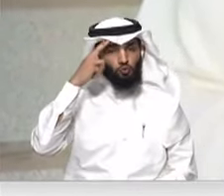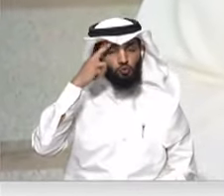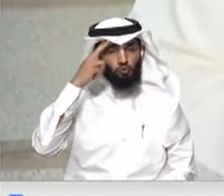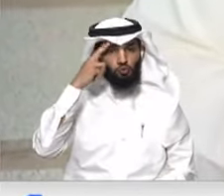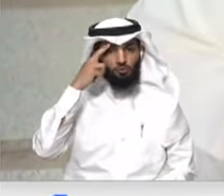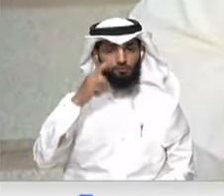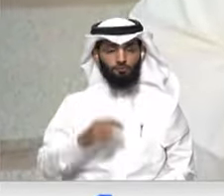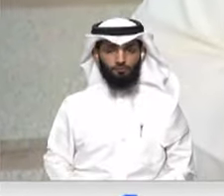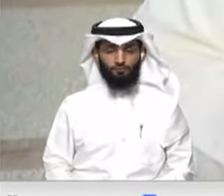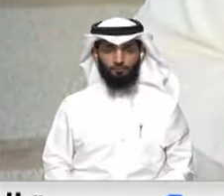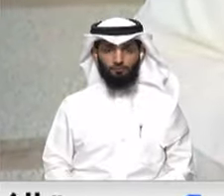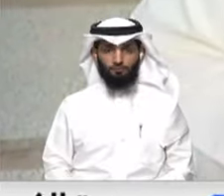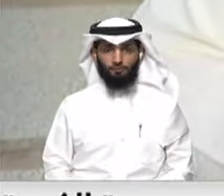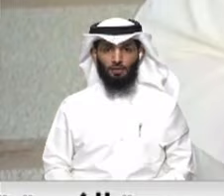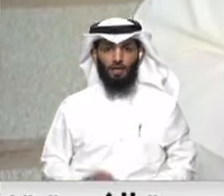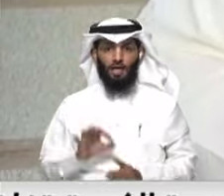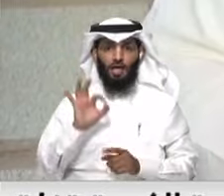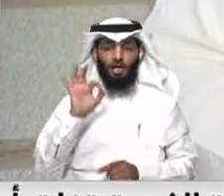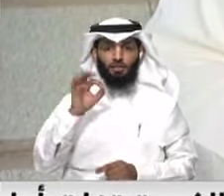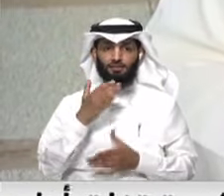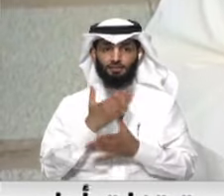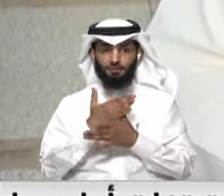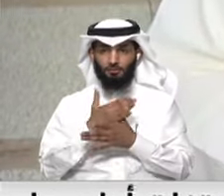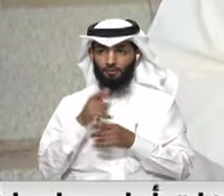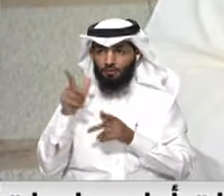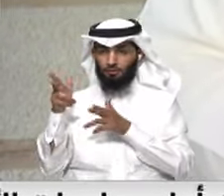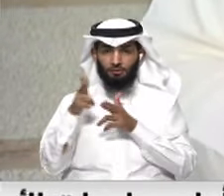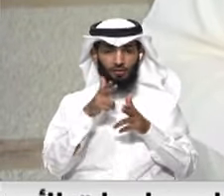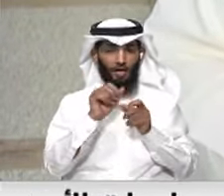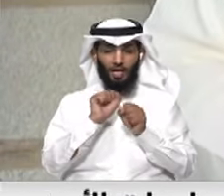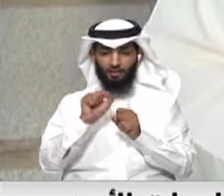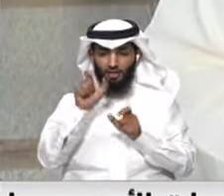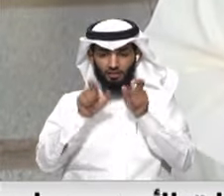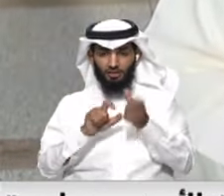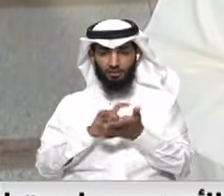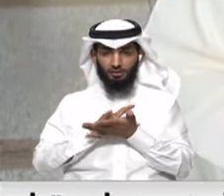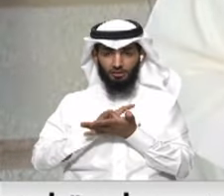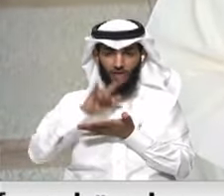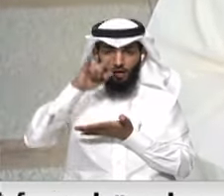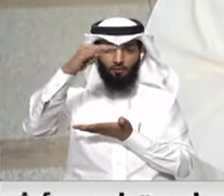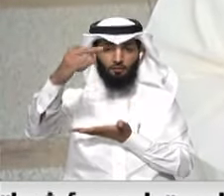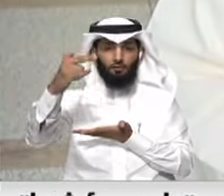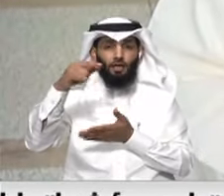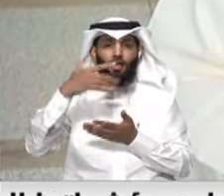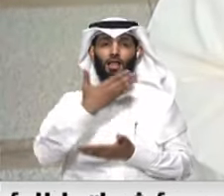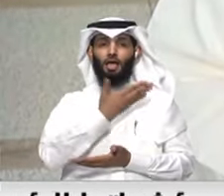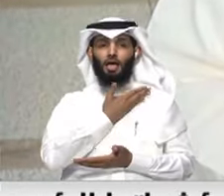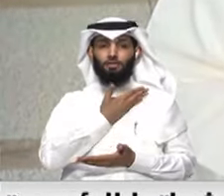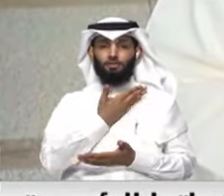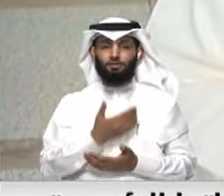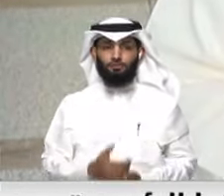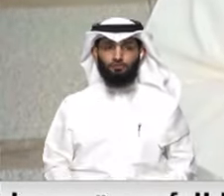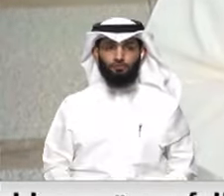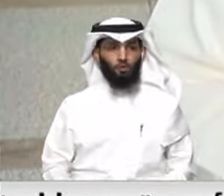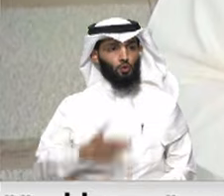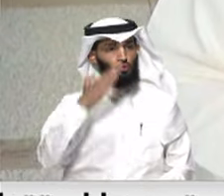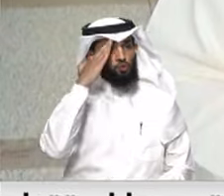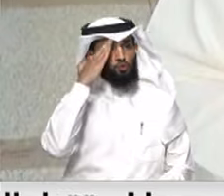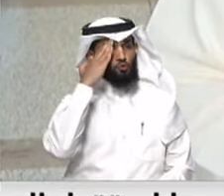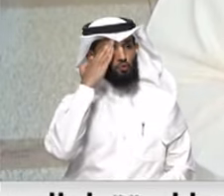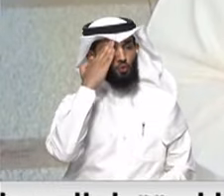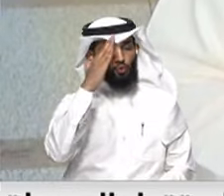السعودية لنقل ضيوف الرحمن. عودة لك زميلي مرة أخرى. شكرا يوسف